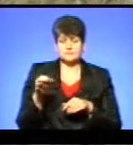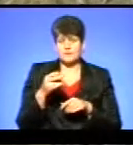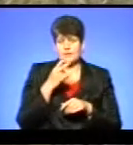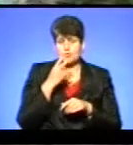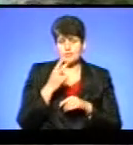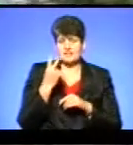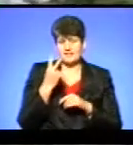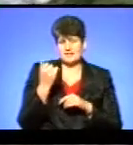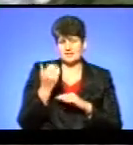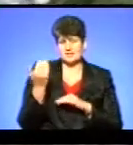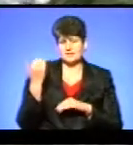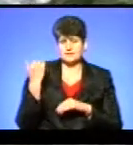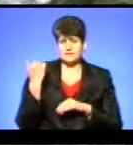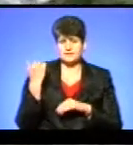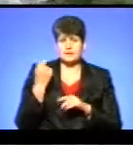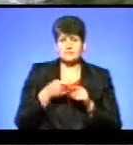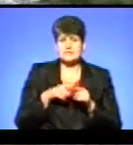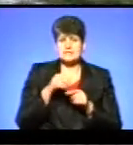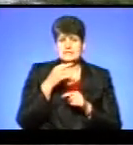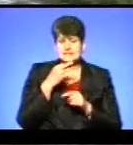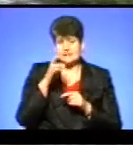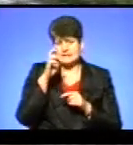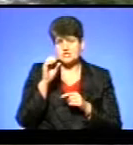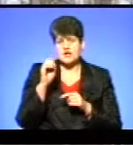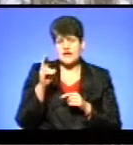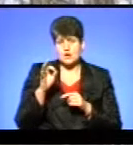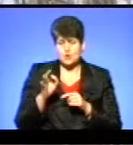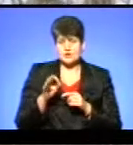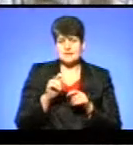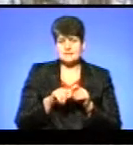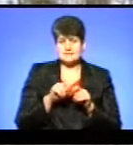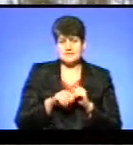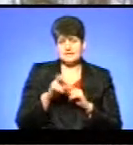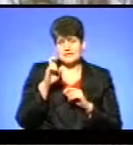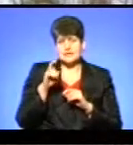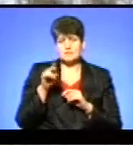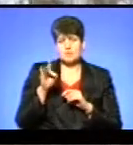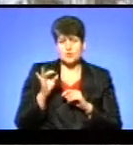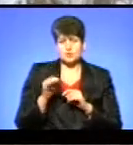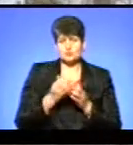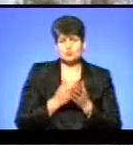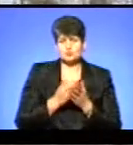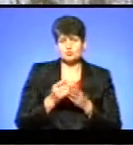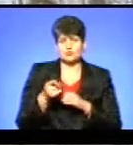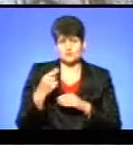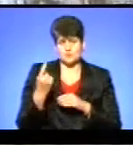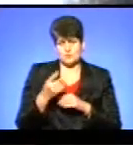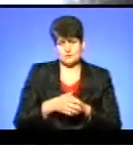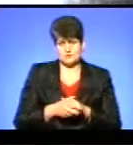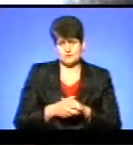побачили два тижні тому. Про це повідомили Держекоінспекцію та Держпродспоживслужбу Тернопільської області.